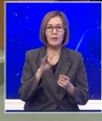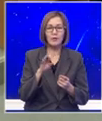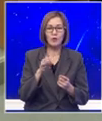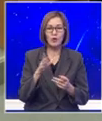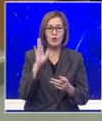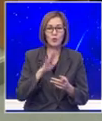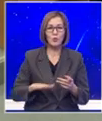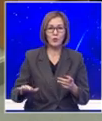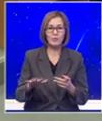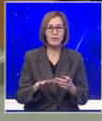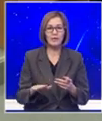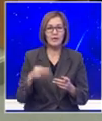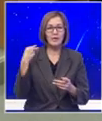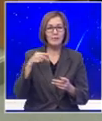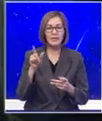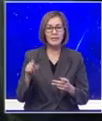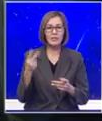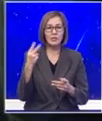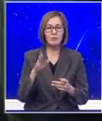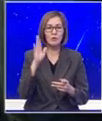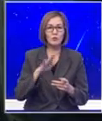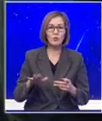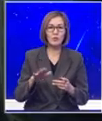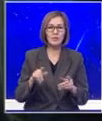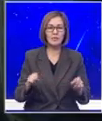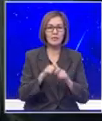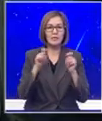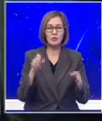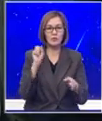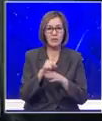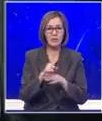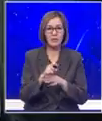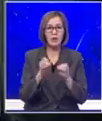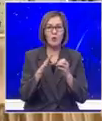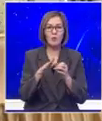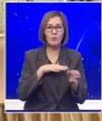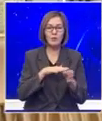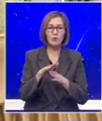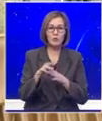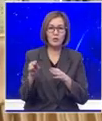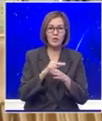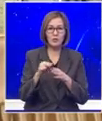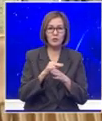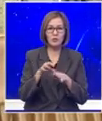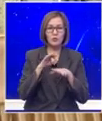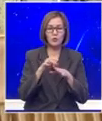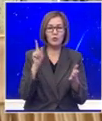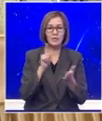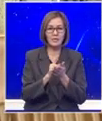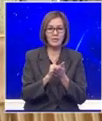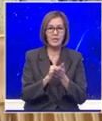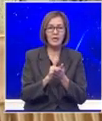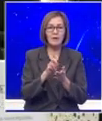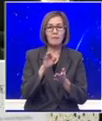қоймасы. Айта кетейік, президент 20 су қоймасын іске қосуды тапсырды. Оның 15-і толық реконструкциядан өтуі